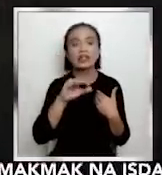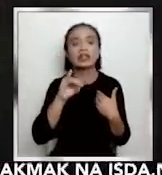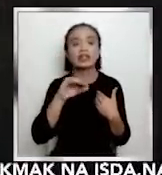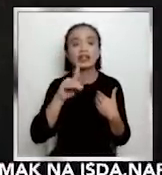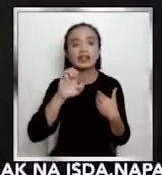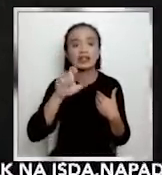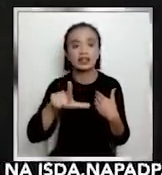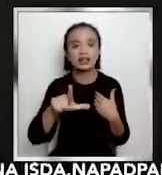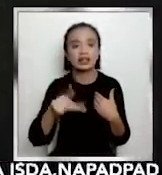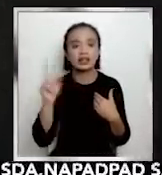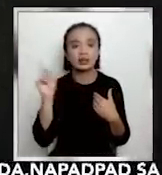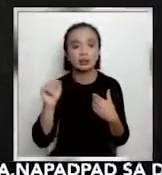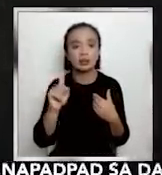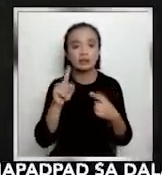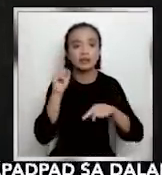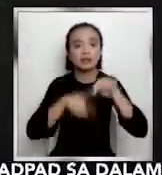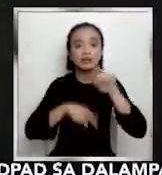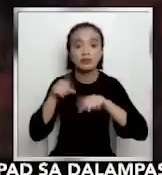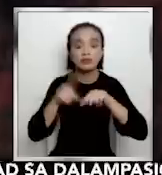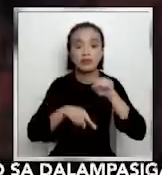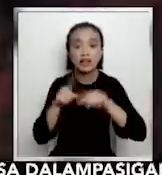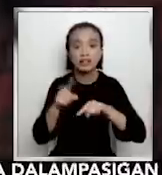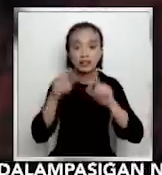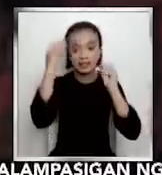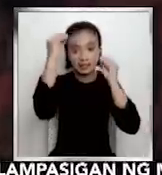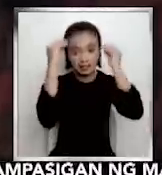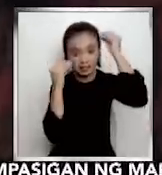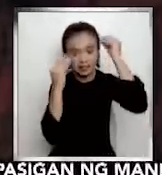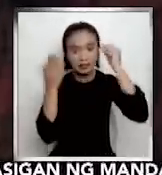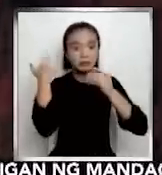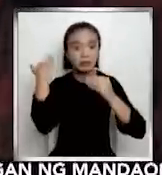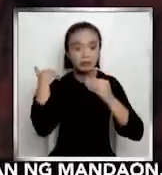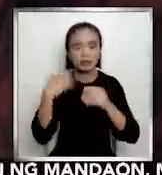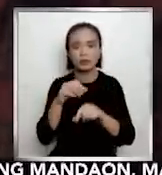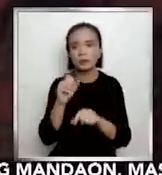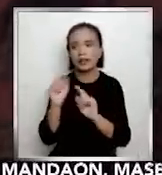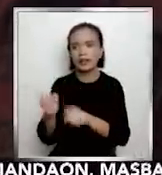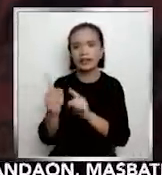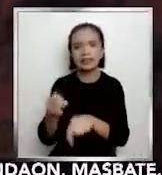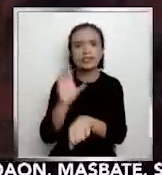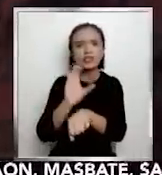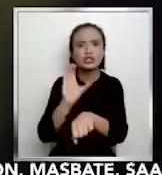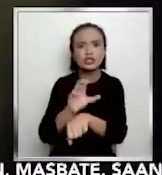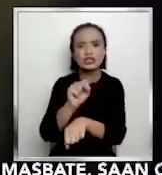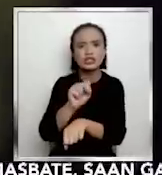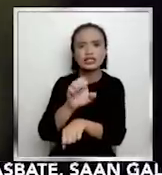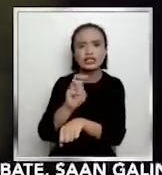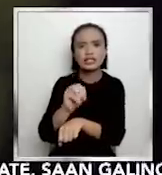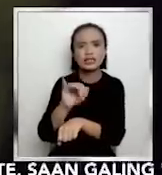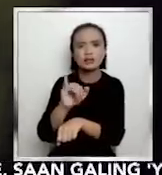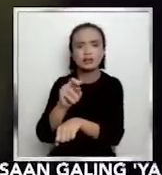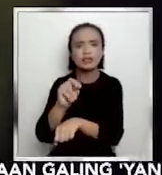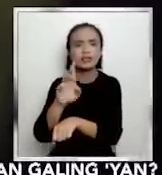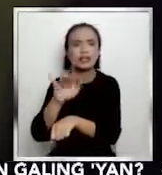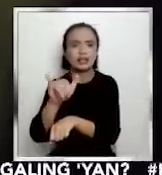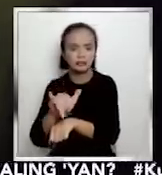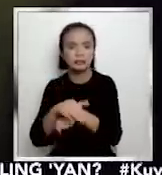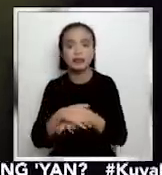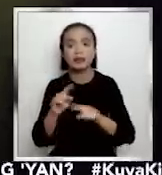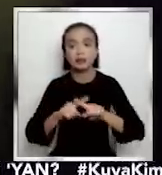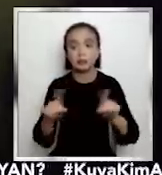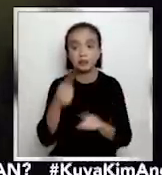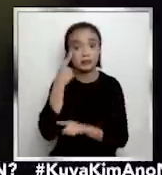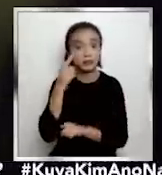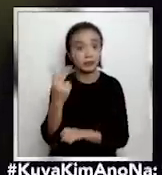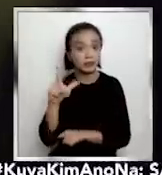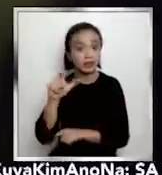mga kaibigan ni Ibarra na dating seminarista na nabanggit sa No Limit Angere. Pero para kay Clay, wala